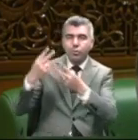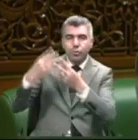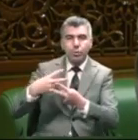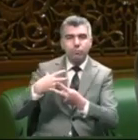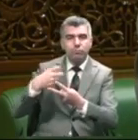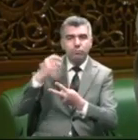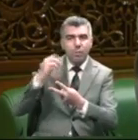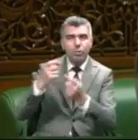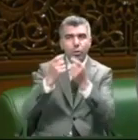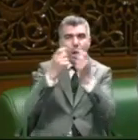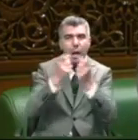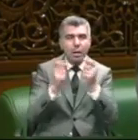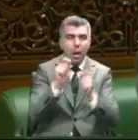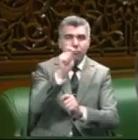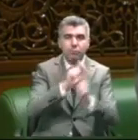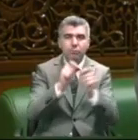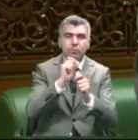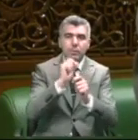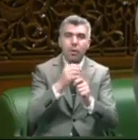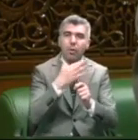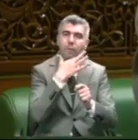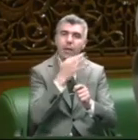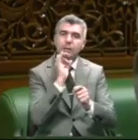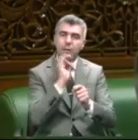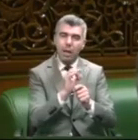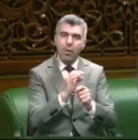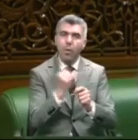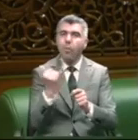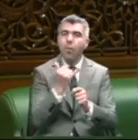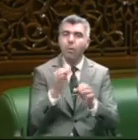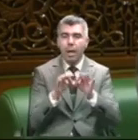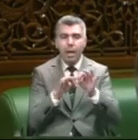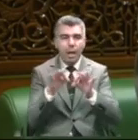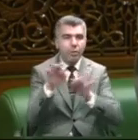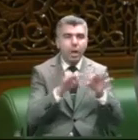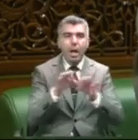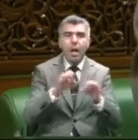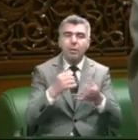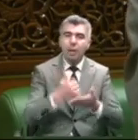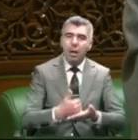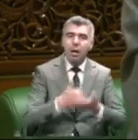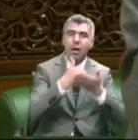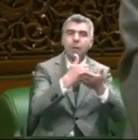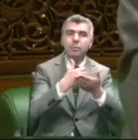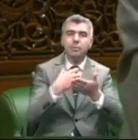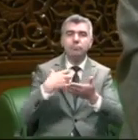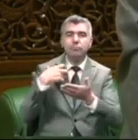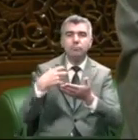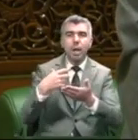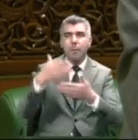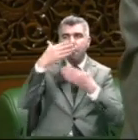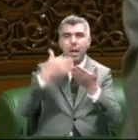وتيسير عمليه الاستثمار وكذا العمل على توفير اجراءات تحفيزيه للمستثمرين المغاربه